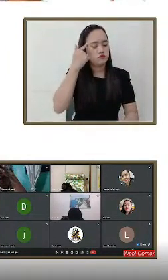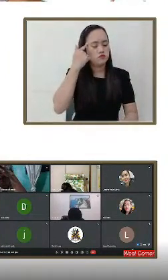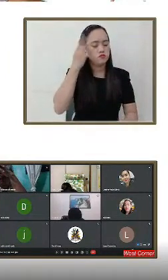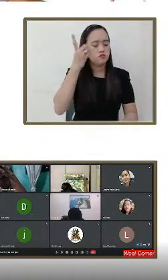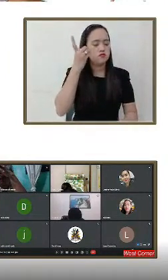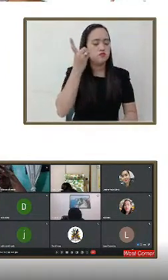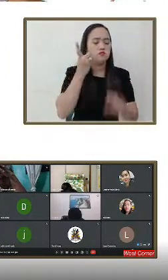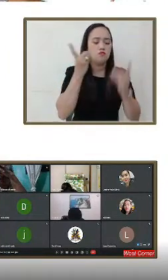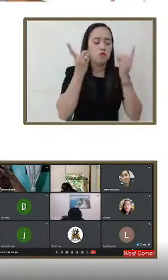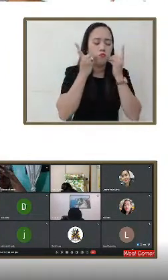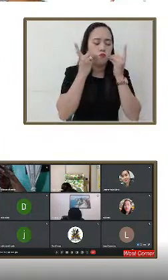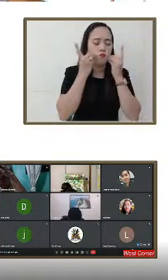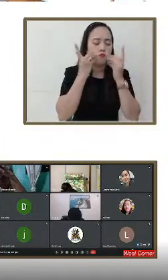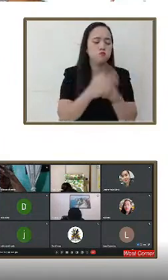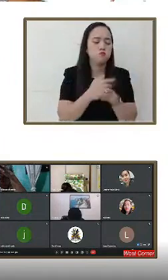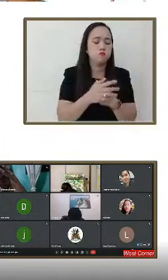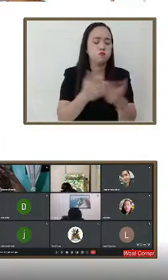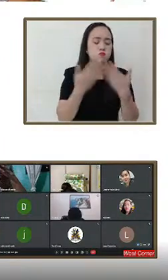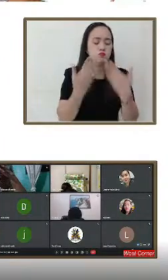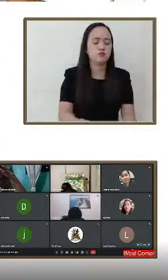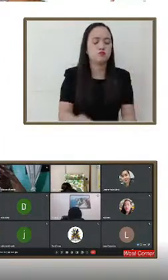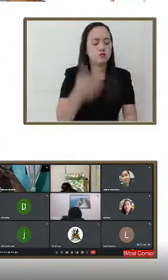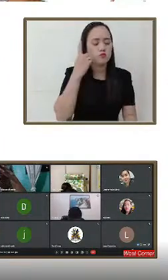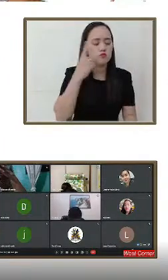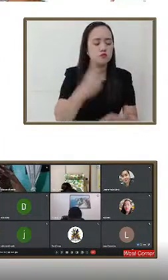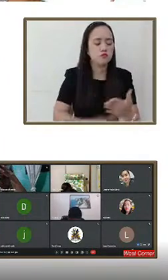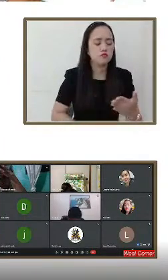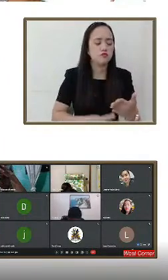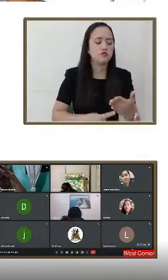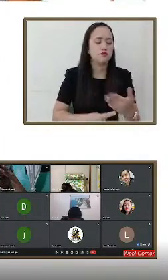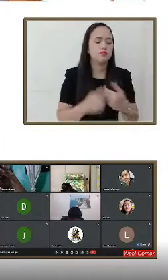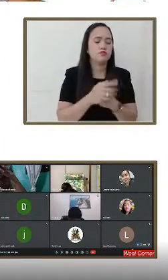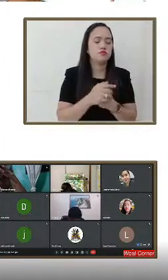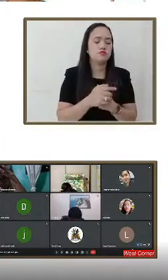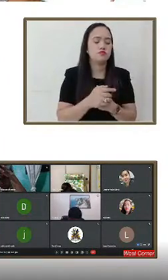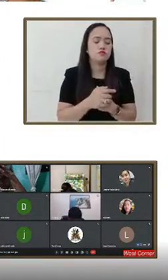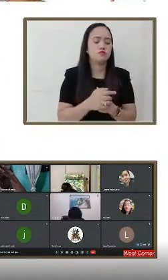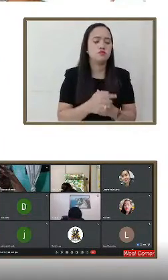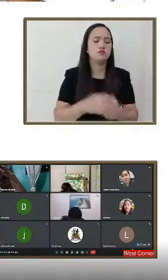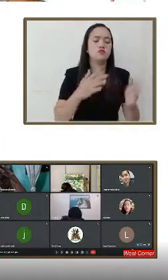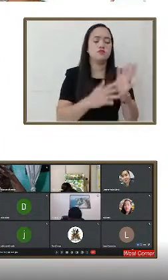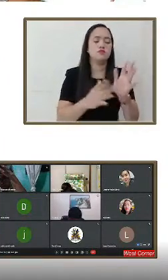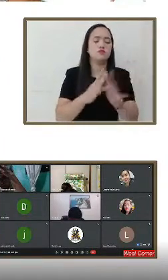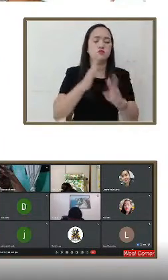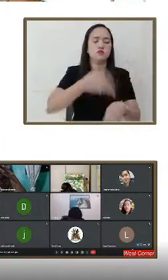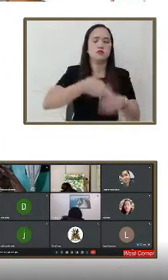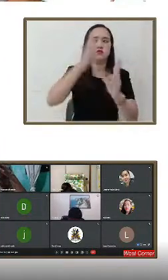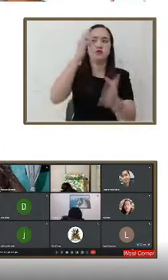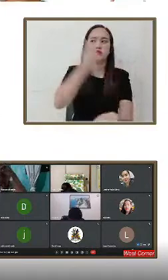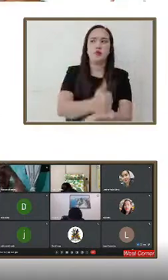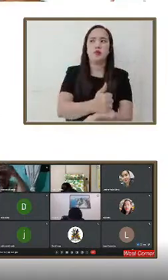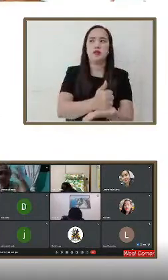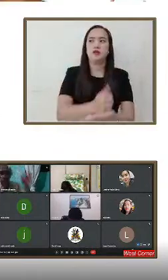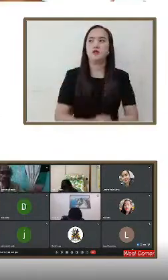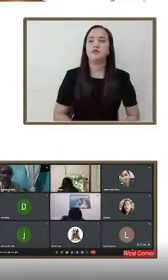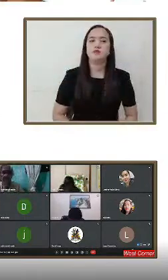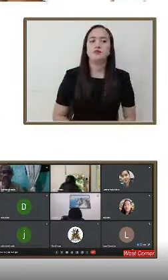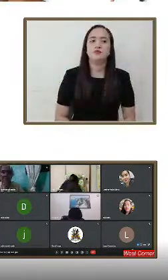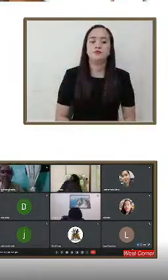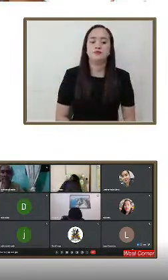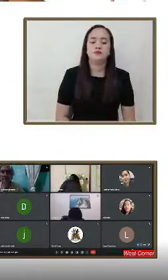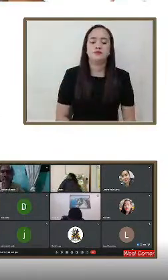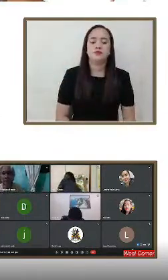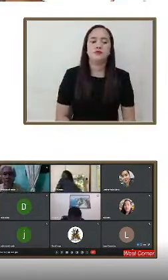you for what thou hast done in the midst of us. In Jesus' name, amen. All right, thank you. You may go back to your